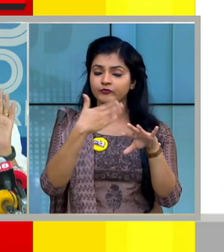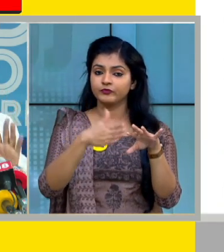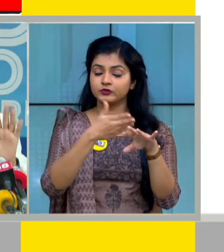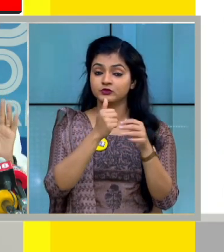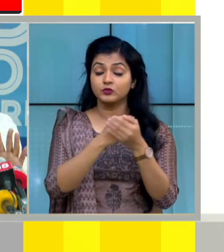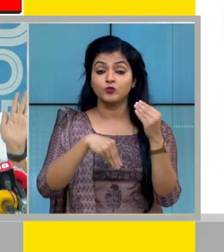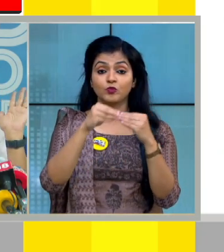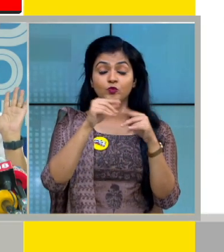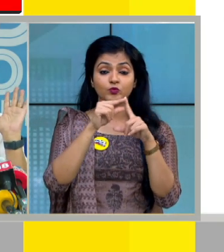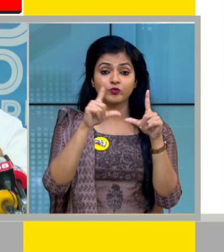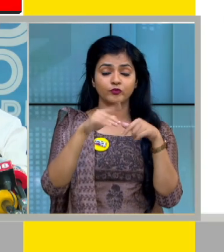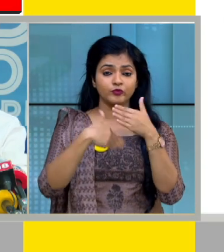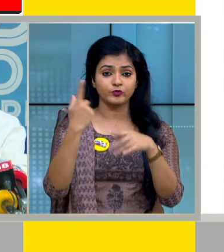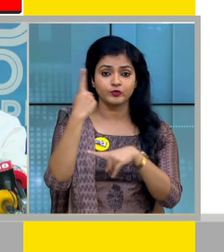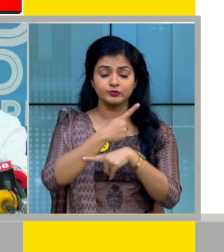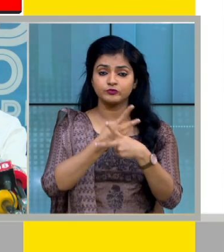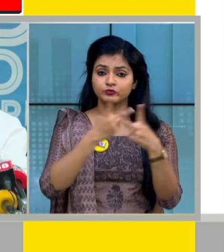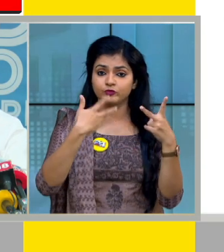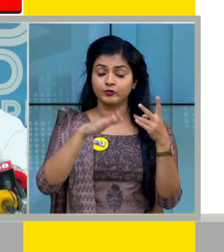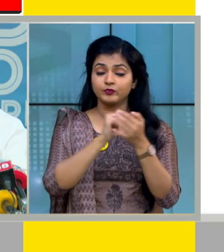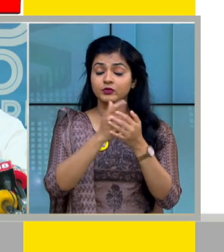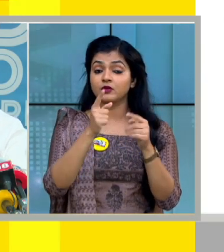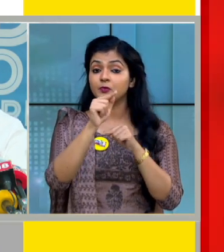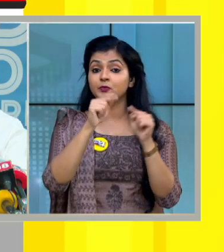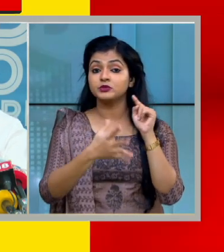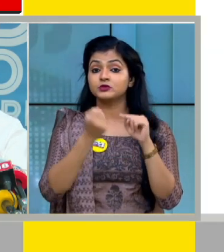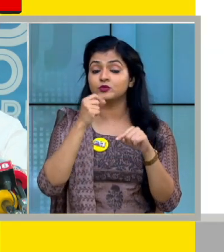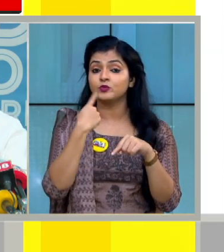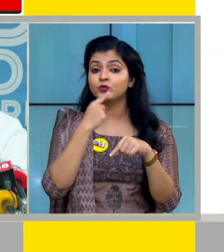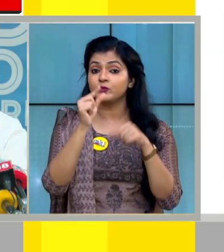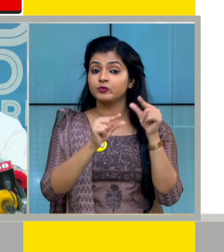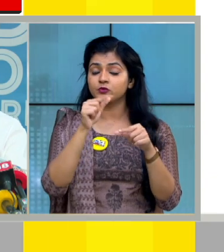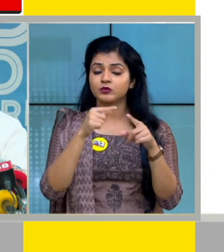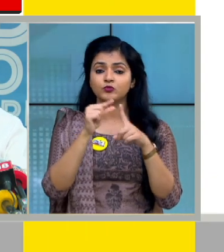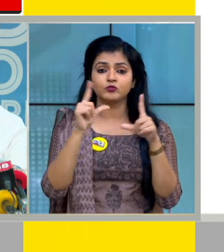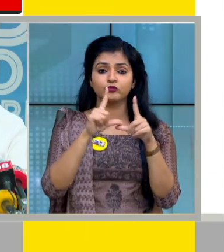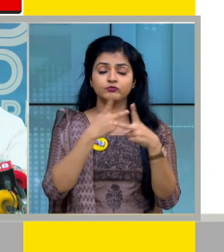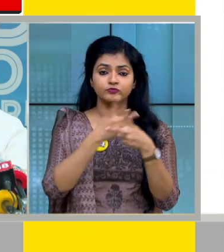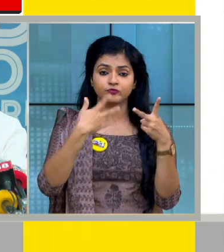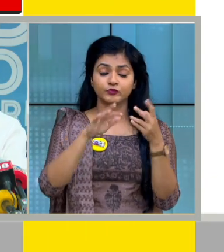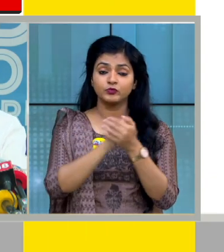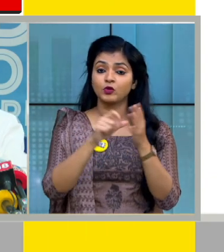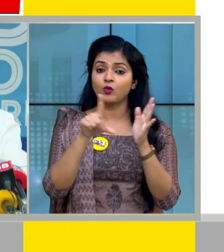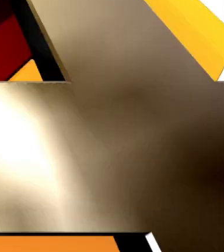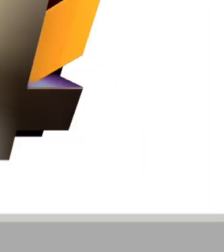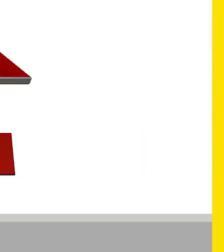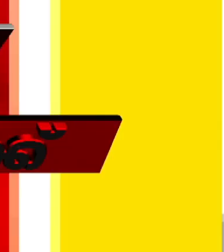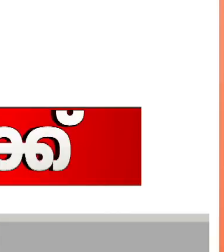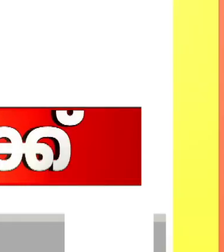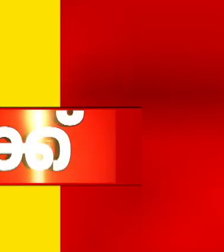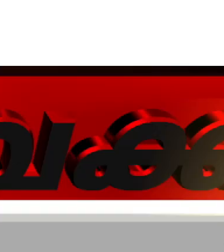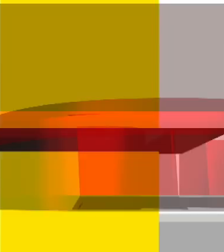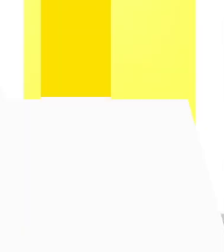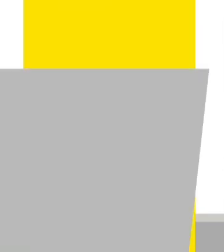തെളിവുകൾ വരും ദിവസങ്ങളിൽ വരും. ആർക്കൊക്കെ ഇതിന്റെ പങ്ക് പറ്റി എന്നുള്ള തെളിവുകൾ പുറത്തുവിടും. ഏതായാലും നിയമ പോരാട്ടത്തിന് വേണ്ടി തന്നെ തയ്യാറെടുക്കുകയാണെന്നുള്ളതാണ് VD സതീശൻ